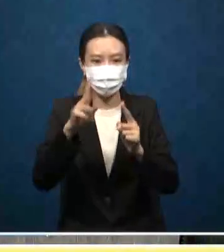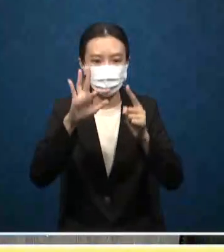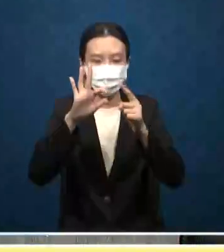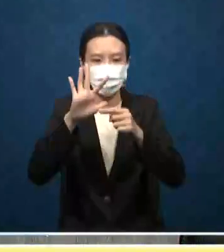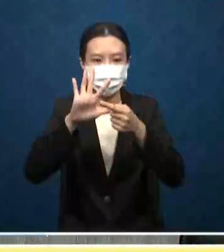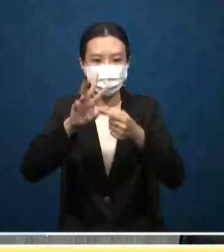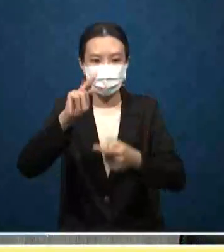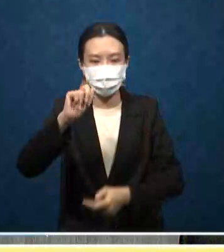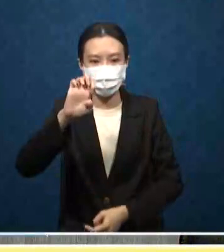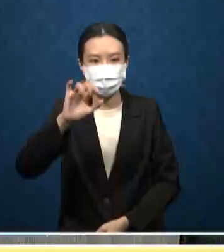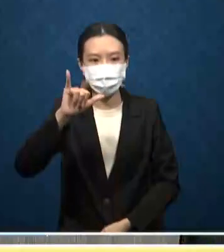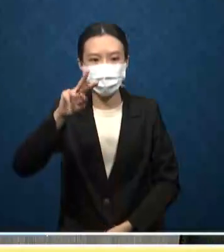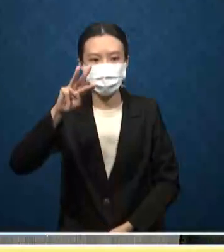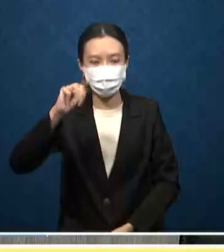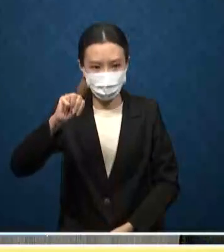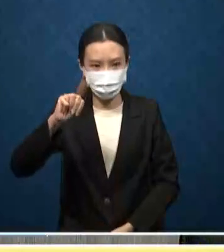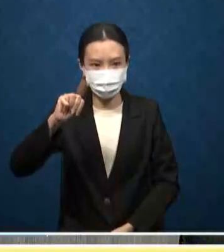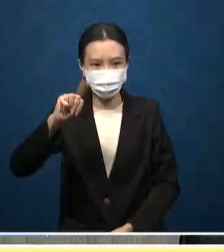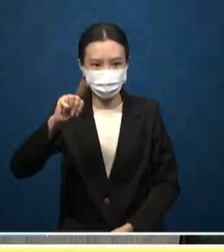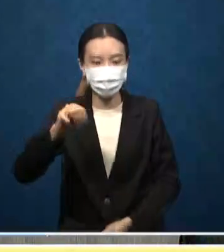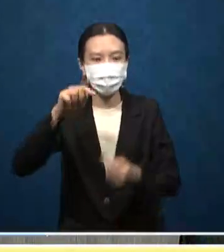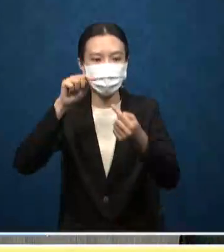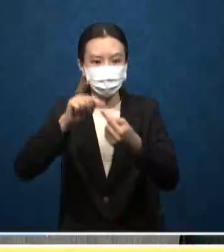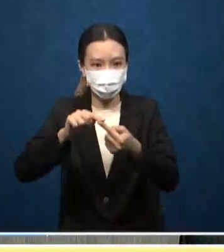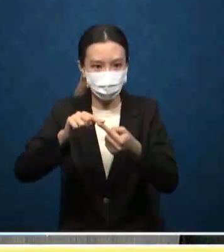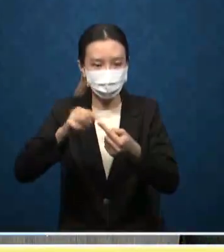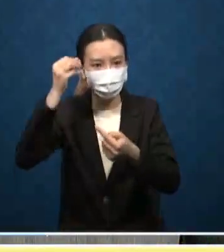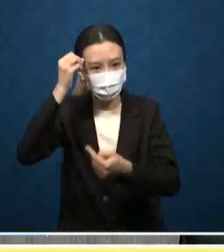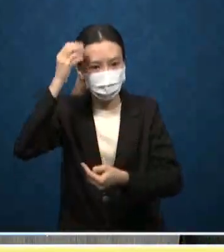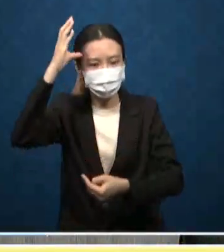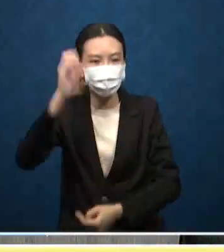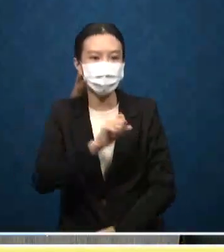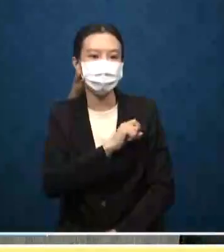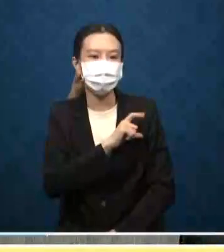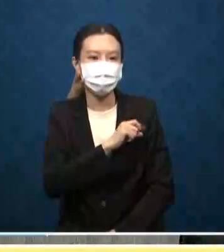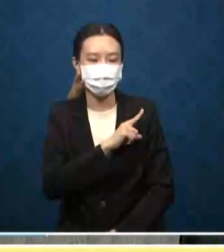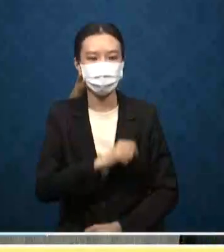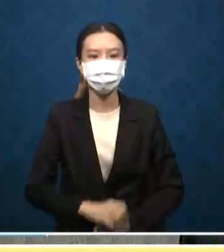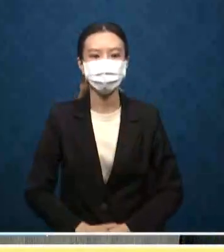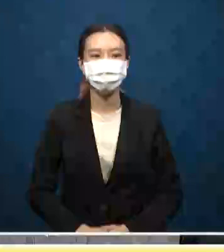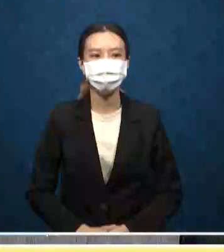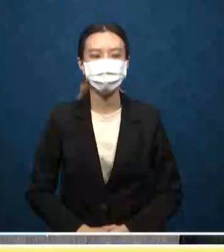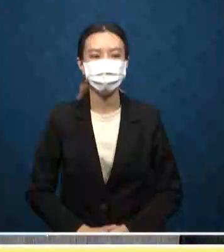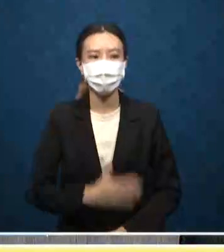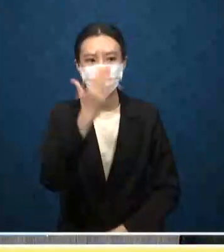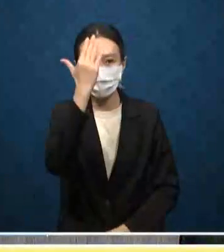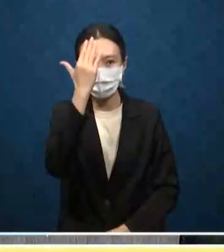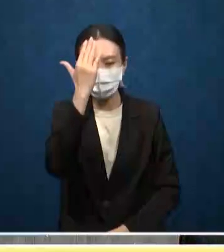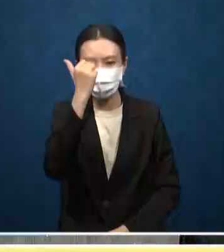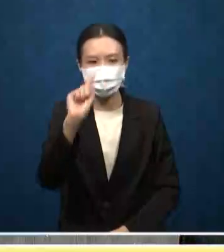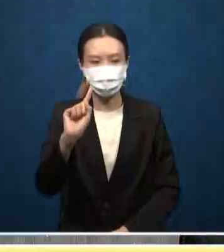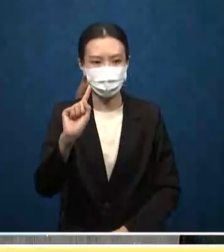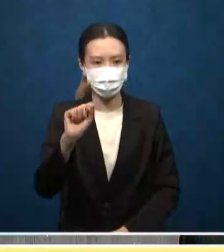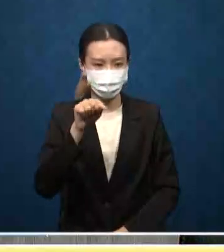พื้นที่ส่วนใหญ่ต้องการให้มีการความรู้ทางศาสนาความที่ผมจะอธิบายก็คือว่าทำไมเราไม่ใช้ไอ้ตรงที่